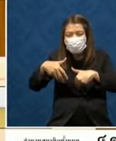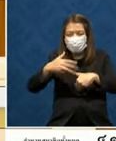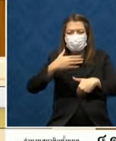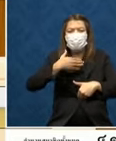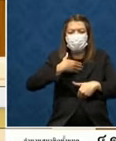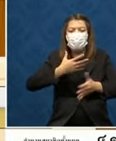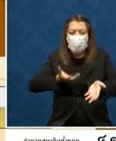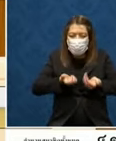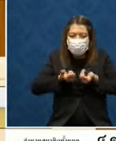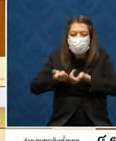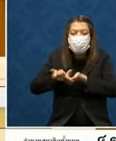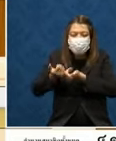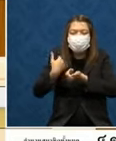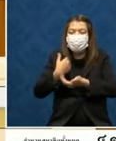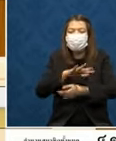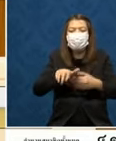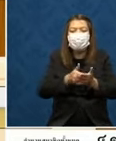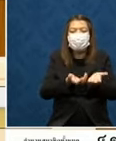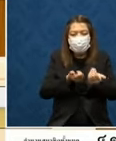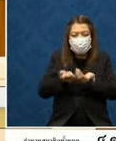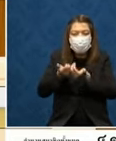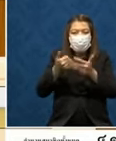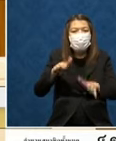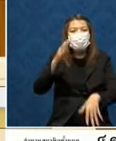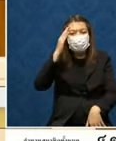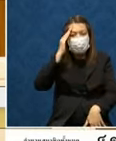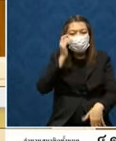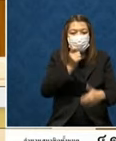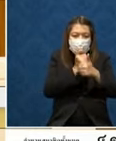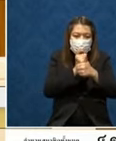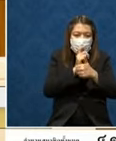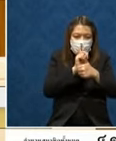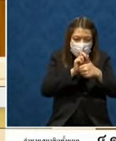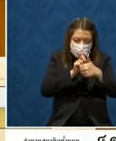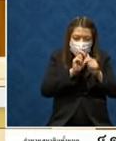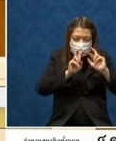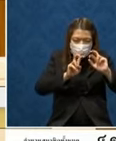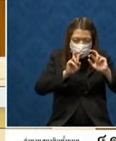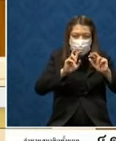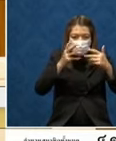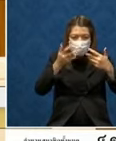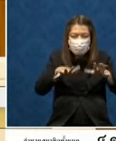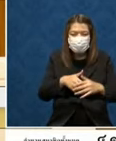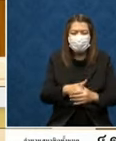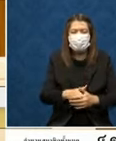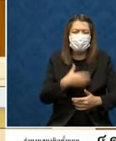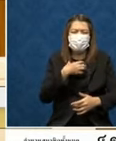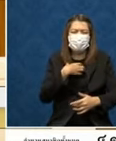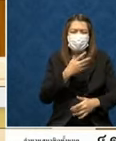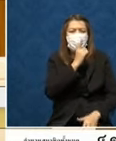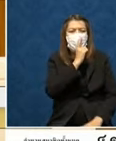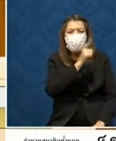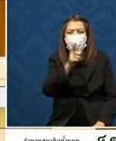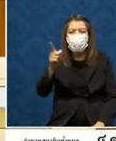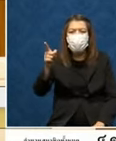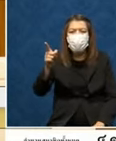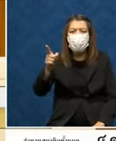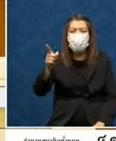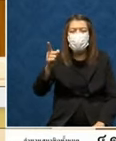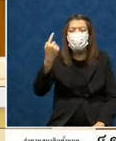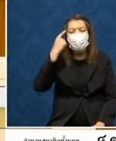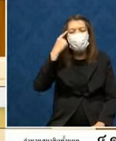ผมก็รับมาหมดทุกเรื่อง่ะนะครับเมื่อผมทราบผมก็ให้สืบสวนสอบสวนเพราะจริงๆแล้วก็ไม่อยากจะโทษใครมันอาจจะถูกปล่อย